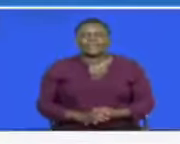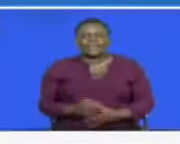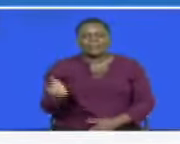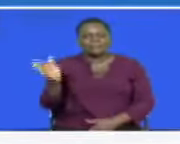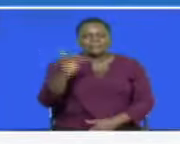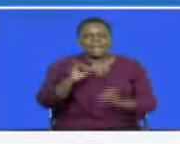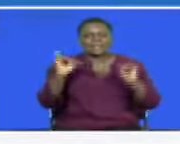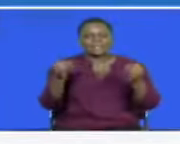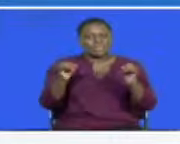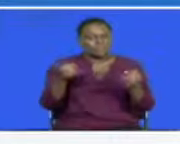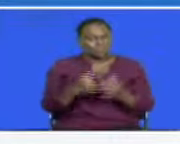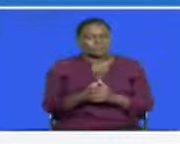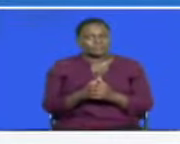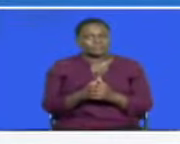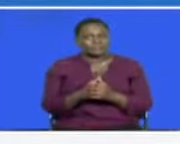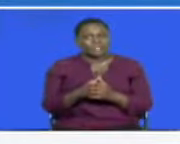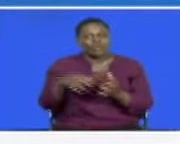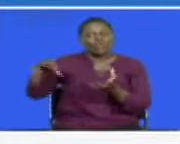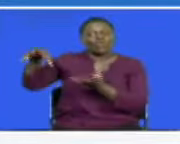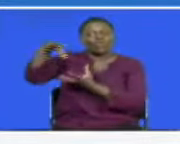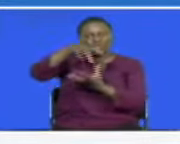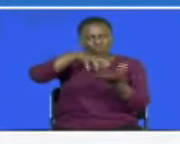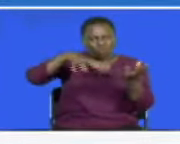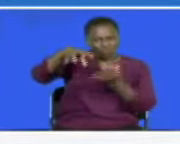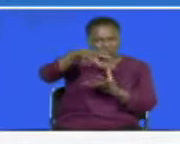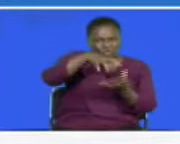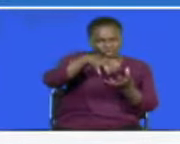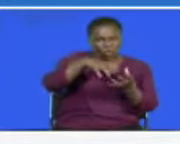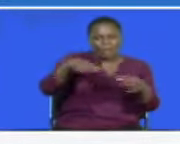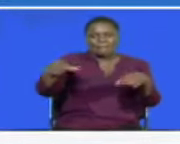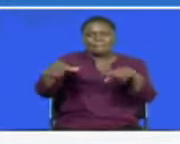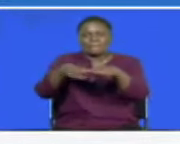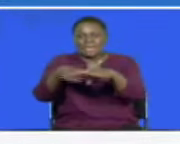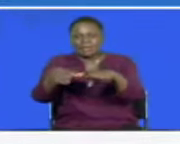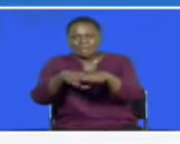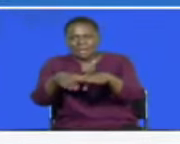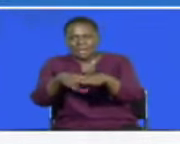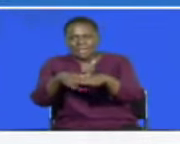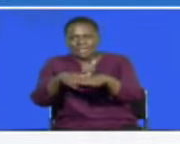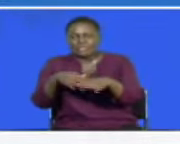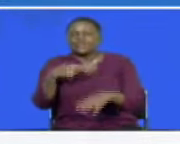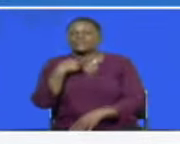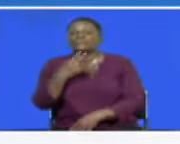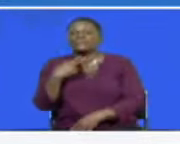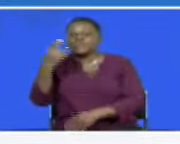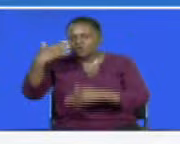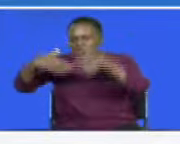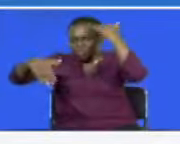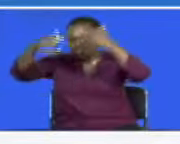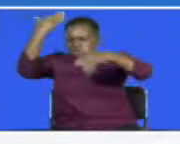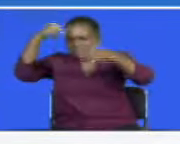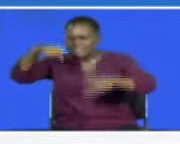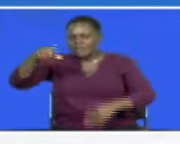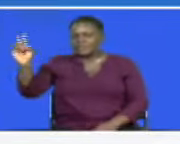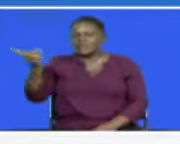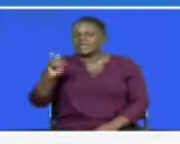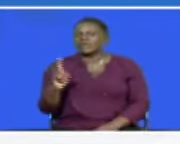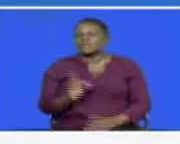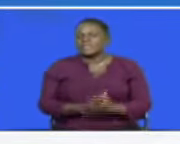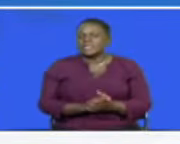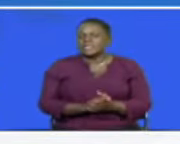Kurejelea taarifa hapo awali ni kwamba wimbi la mkanganyiko limeibuka huku wanachama wa muungano wa wafanyikazi wa vyuo vikuu hapa nchini